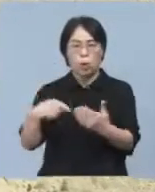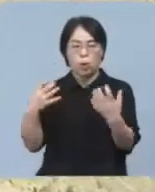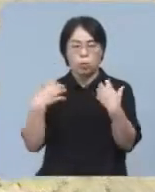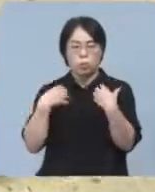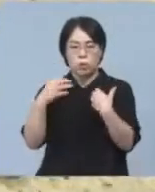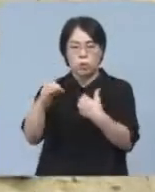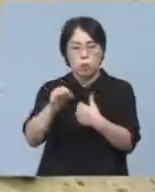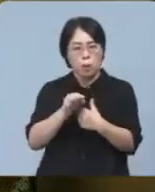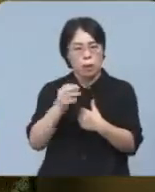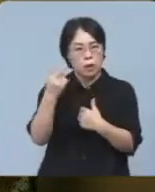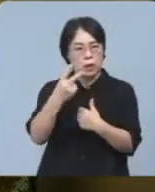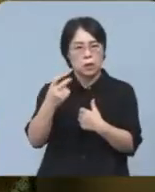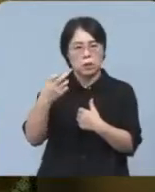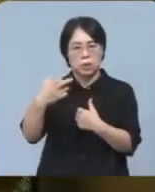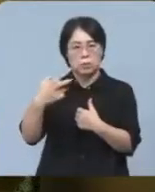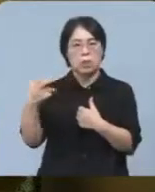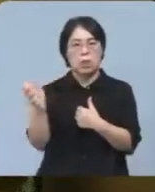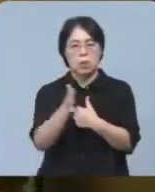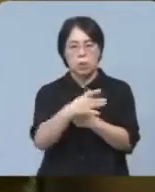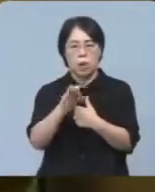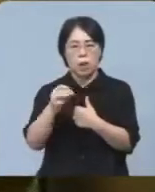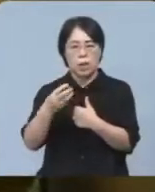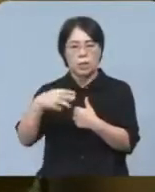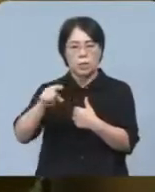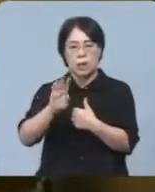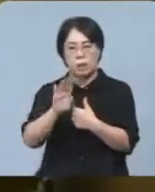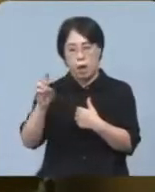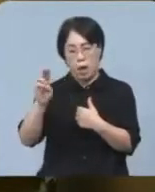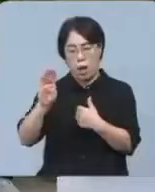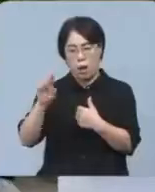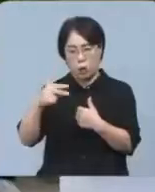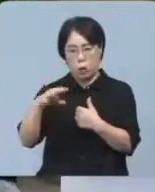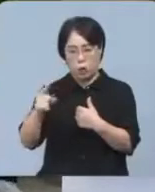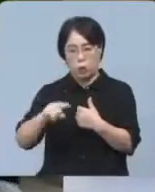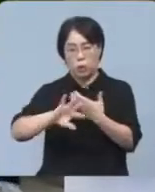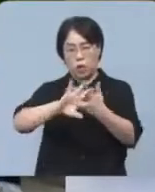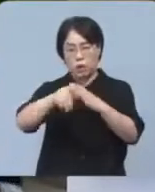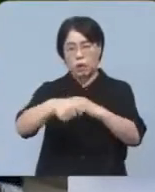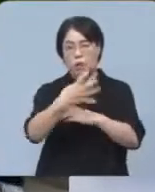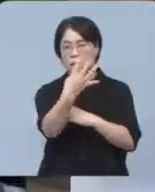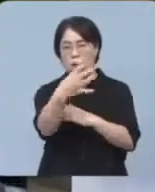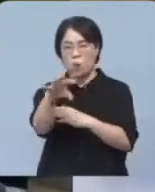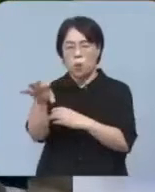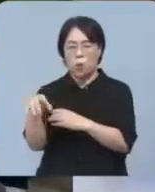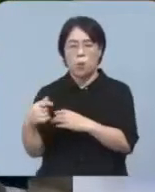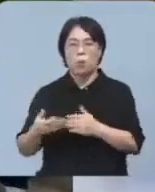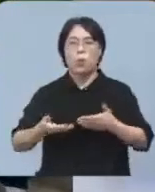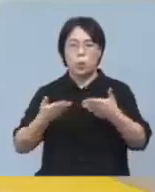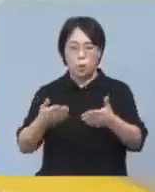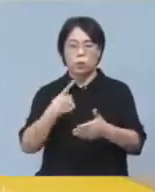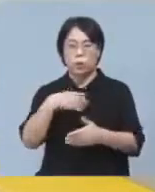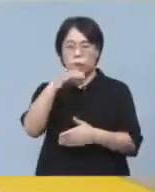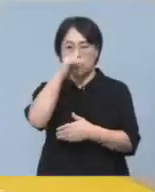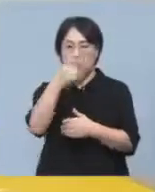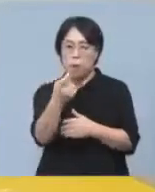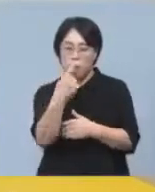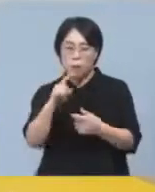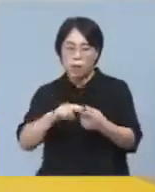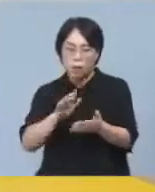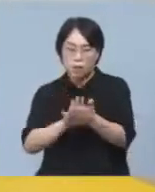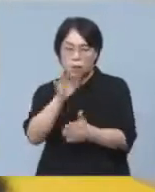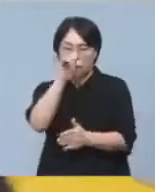지난 2017년부터 엘살바도르 등 해외에서 4차례 교육봉사 를 펼쳤습니다 배움에 대한 열정이 먹고